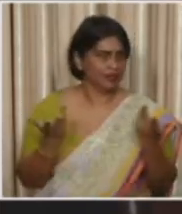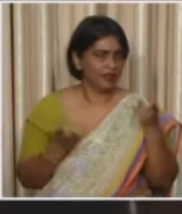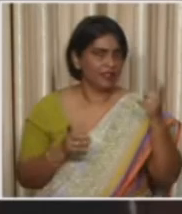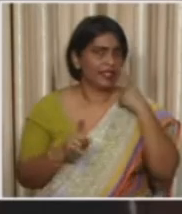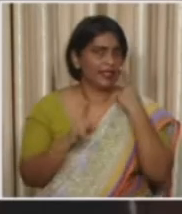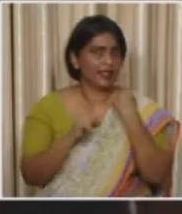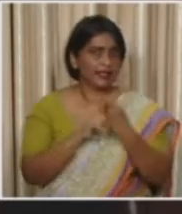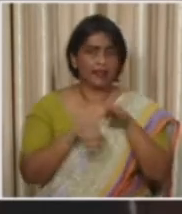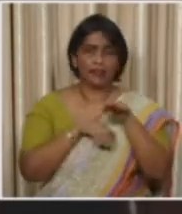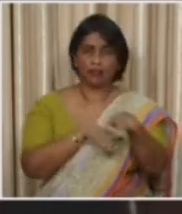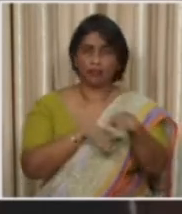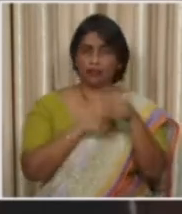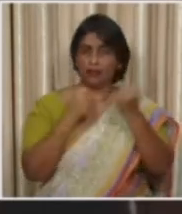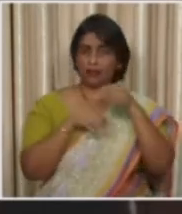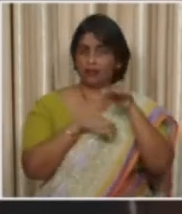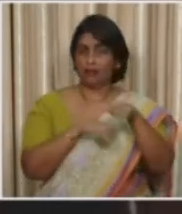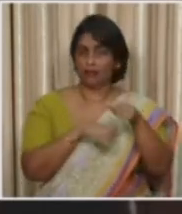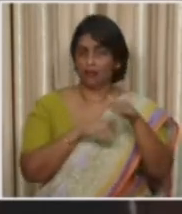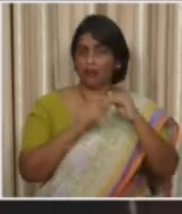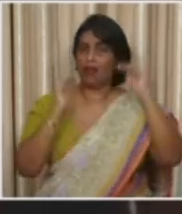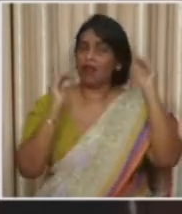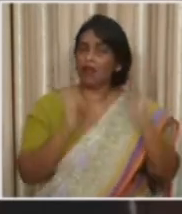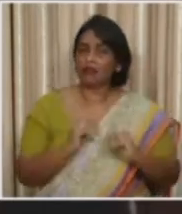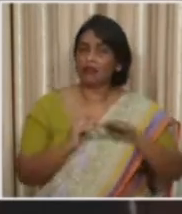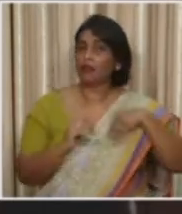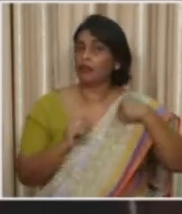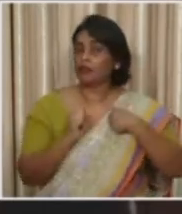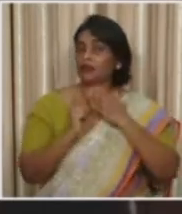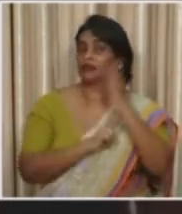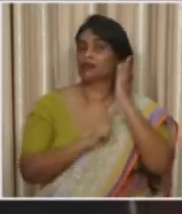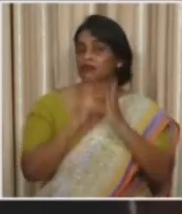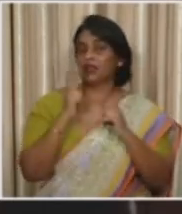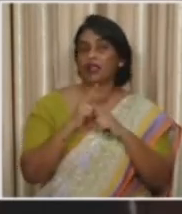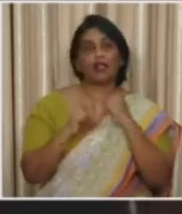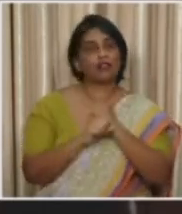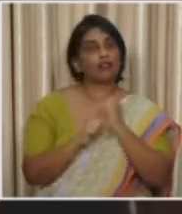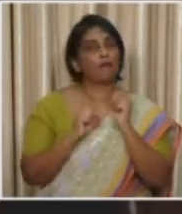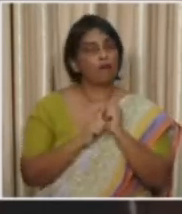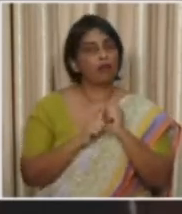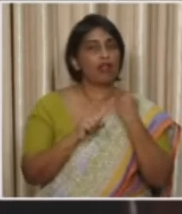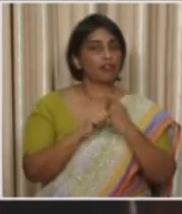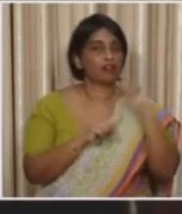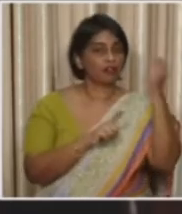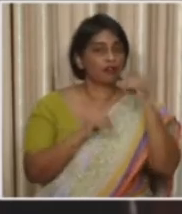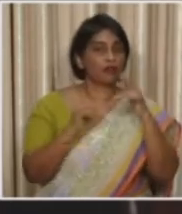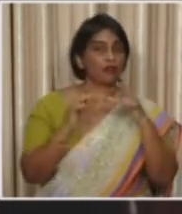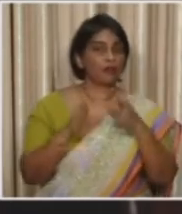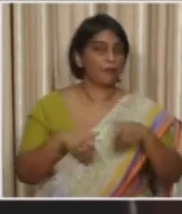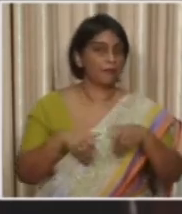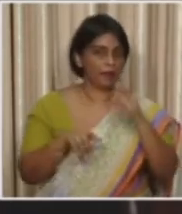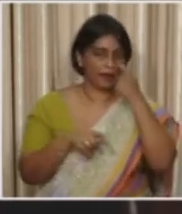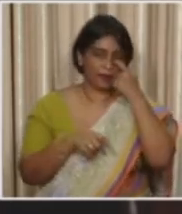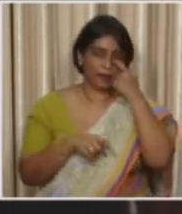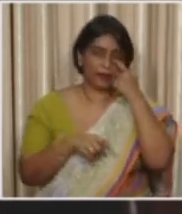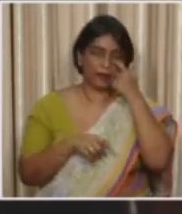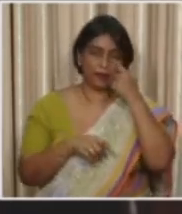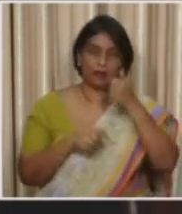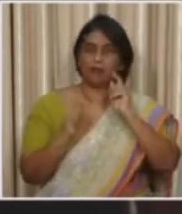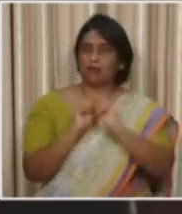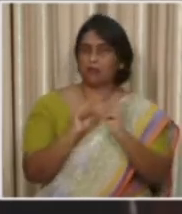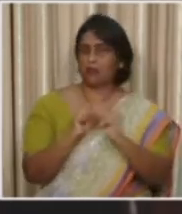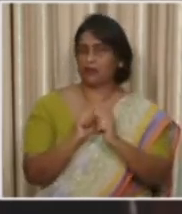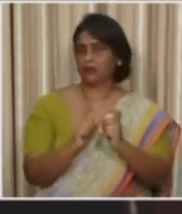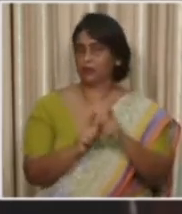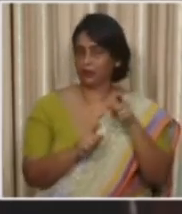මහනුවර තදබදේ ඉවත් කිරීම සඳහා ප්‍රබලතම ක්‍රියාමාර්ග දෙකක් තමයි ගම්පොළ සහ කඩුගන්නාව යාකරන මාර්ගය. ඒක ඉතාම අබලන් තත්ත්වයේ